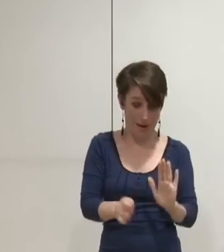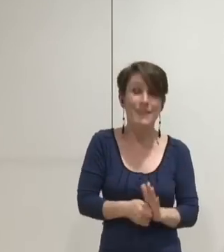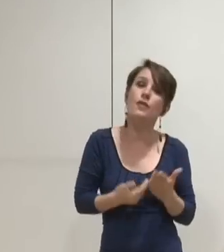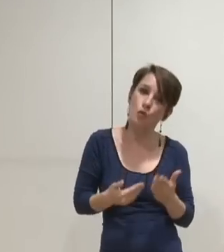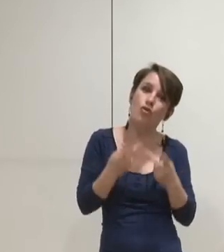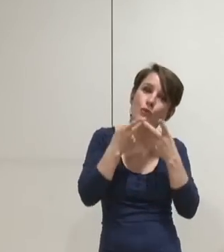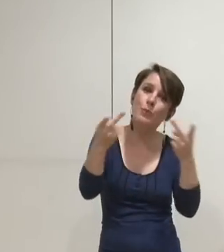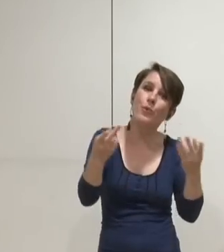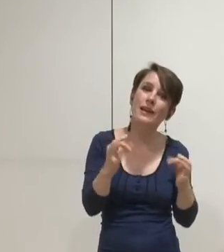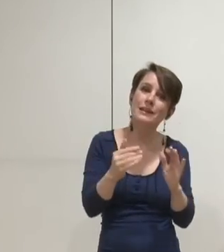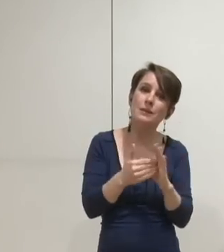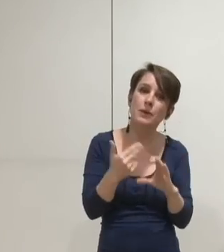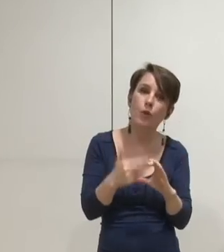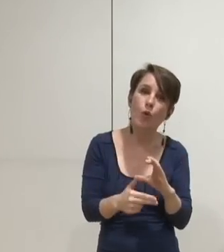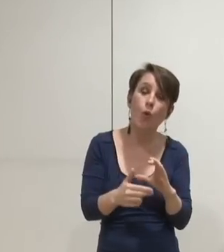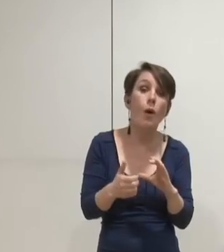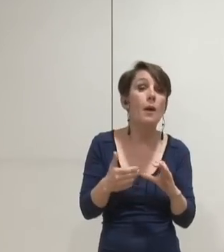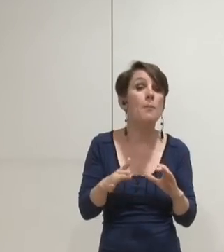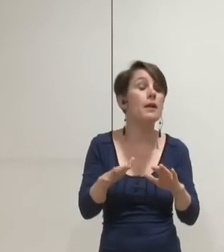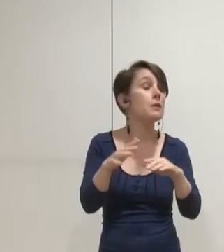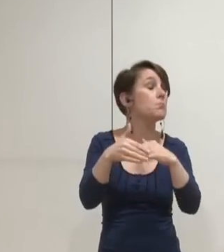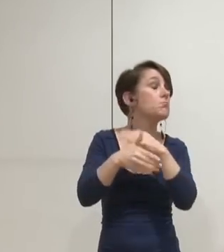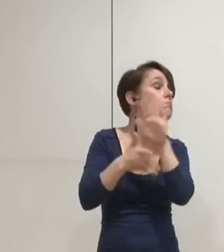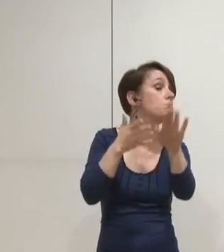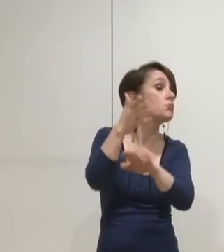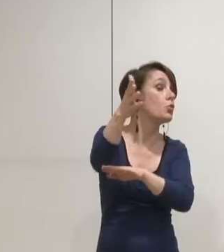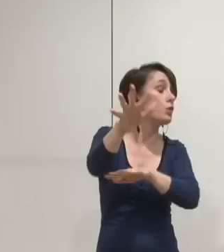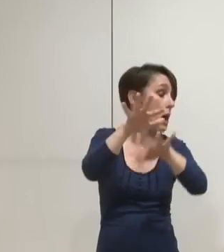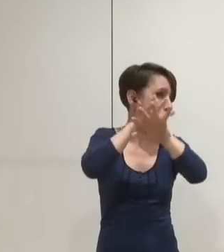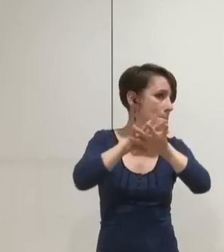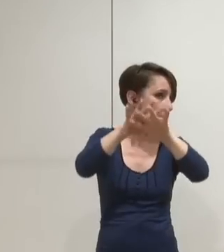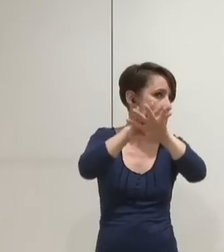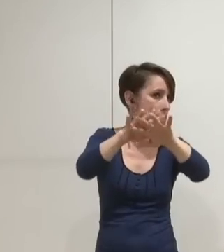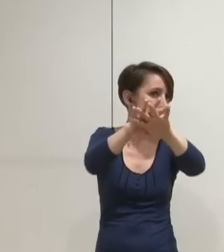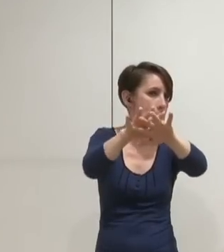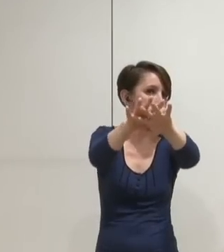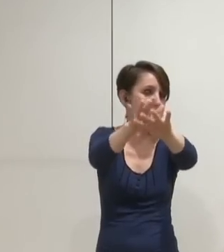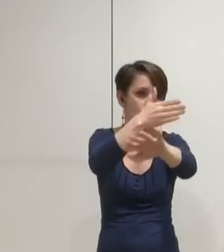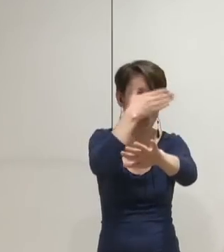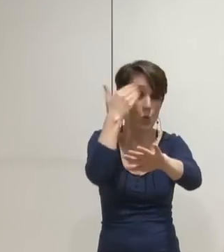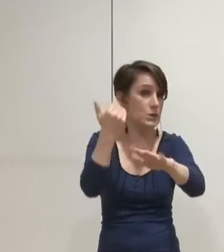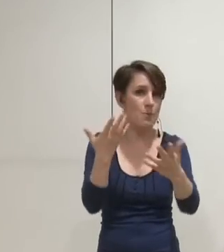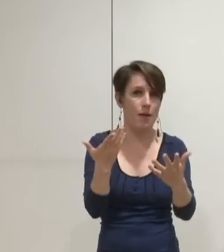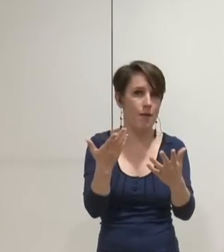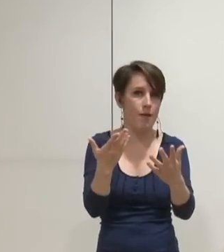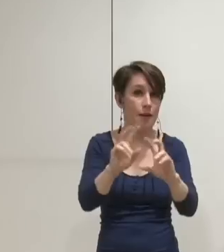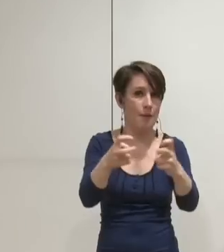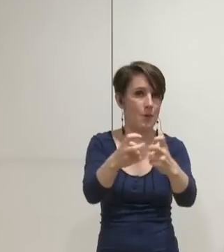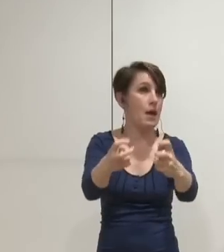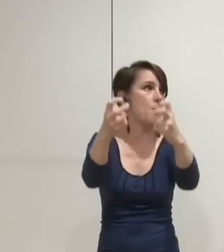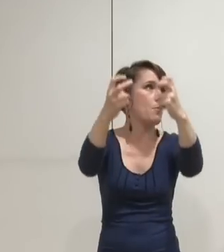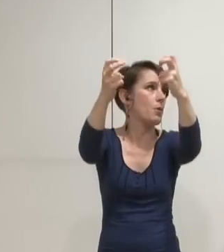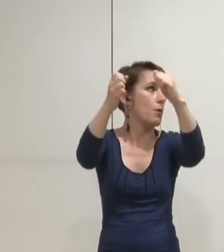aucune capacité de persective financière sur la durée du contrat et donc sur son incidence